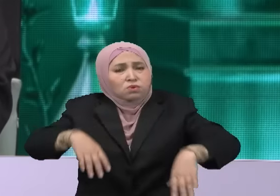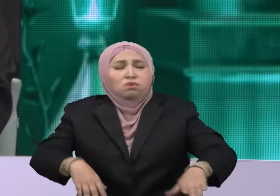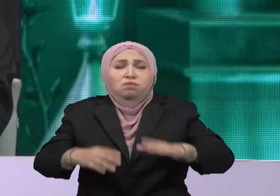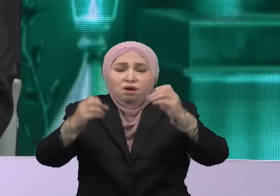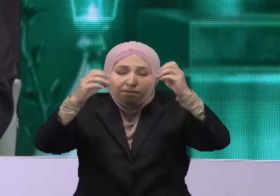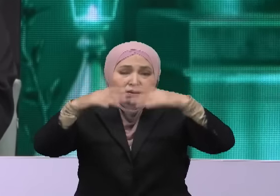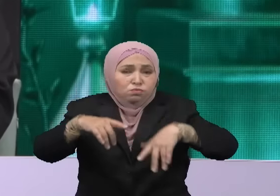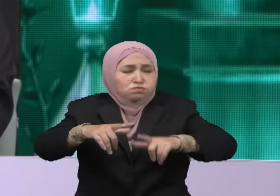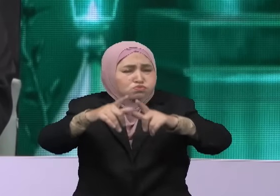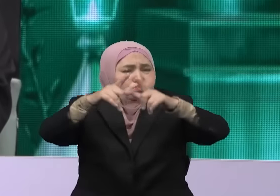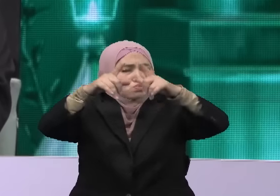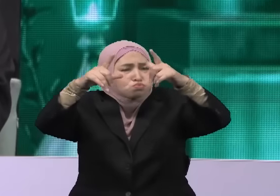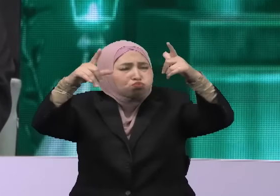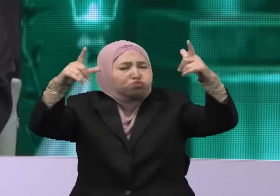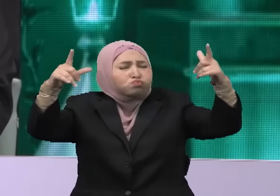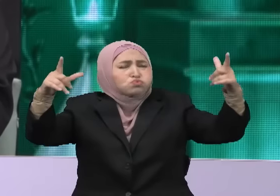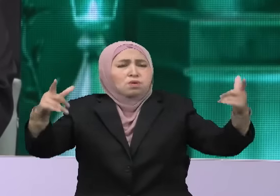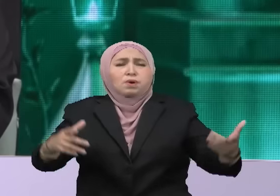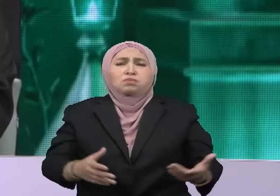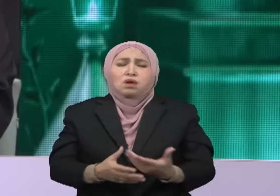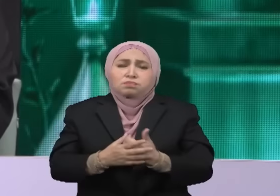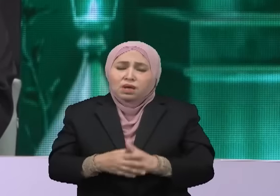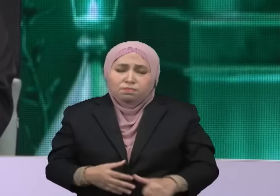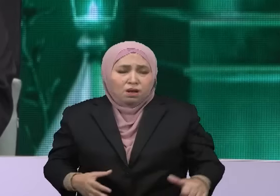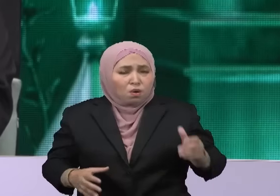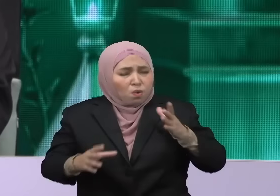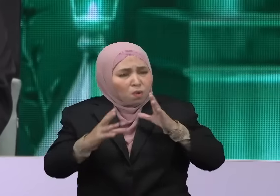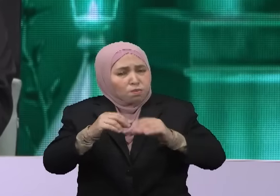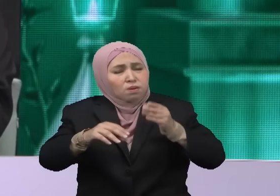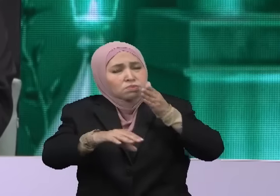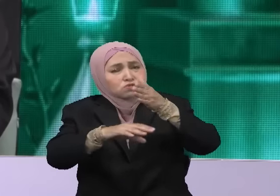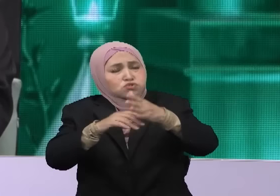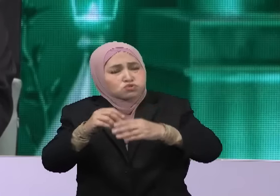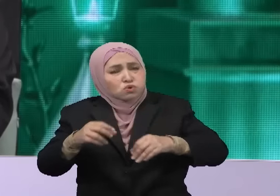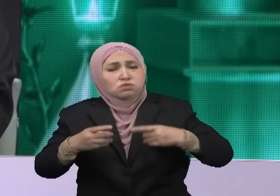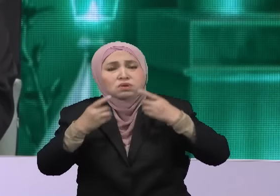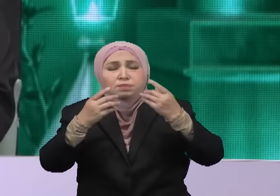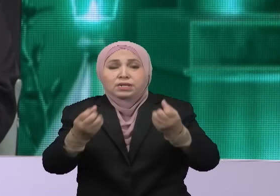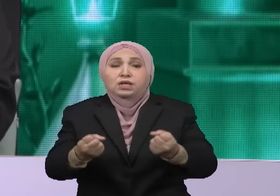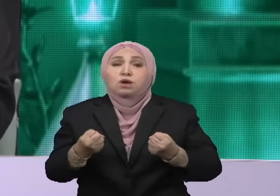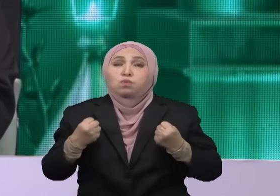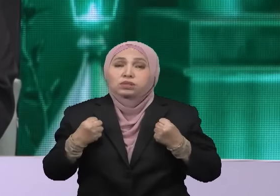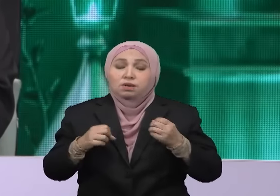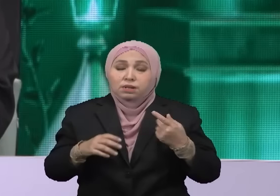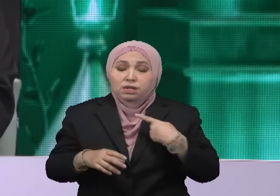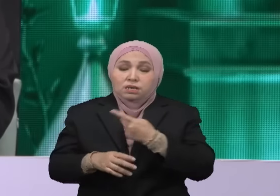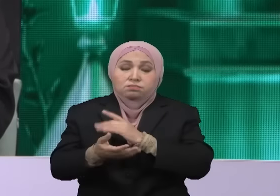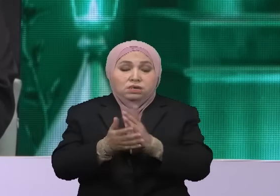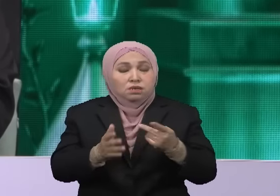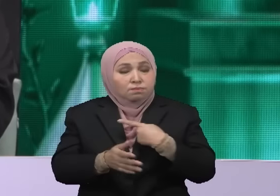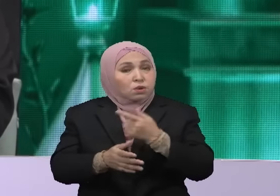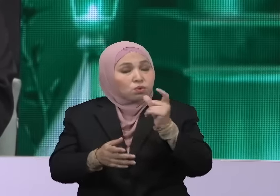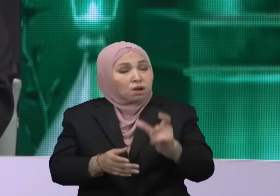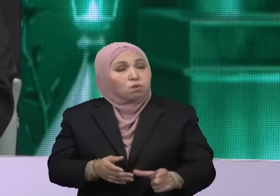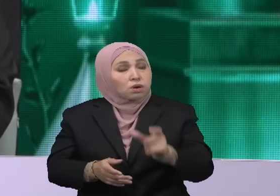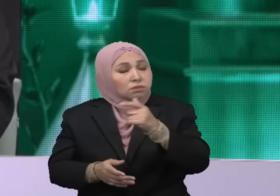Rahmatmu sungguh luas, ya Allah. Rahmatmu, ya Allah, mengatasi segala-galanya, ya Allah. Ampunkanlah dosa-dosa kami. Berilah kekuatan kepada kami. Jadikanlah kami orang-orang yang